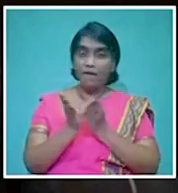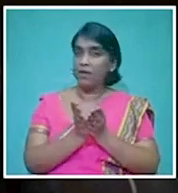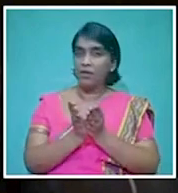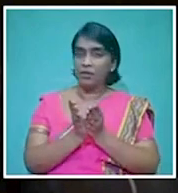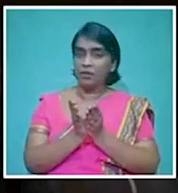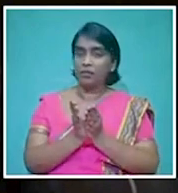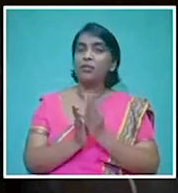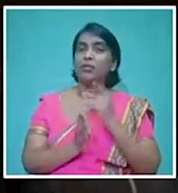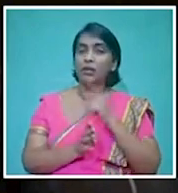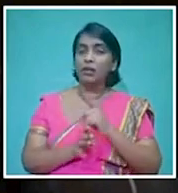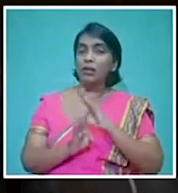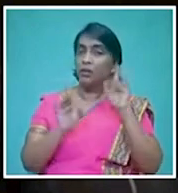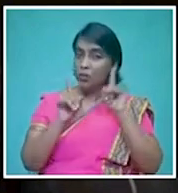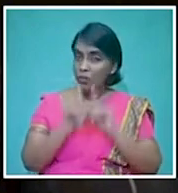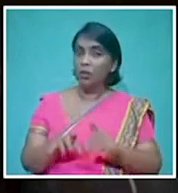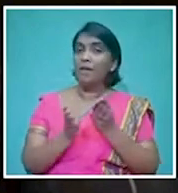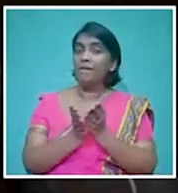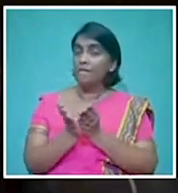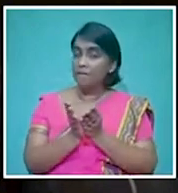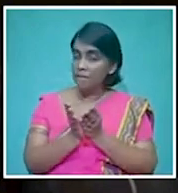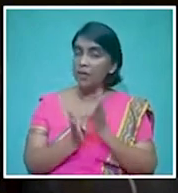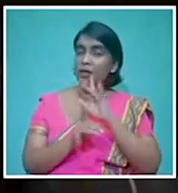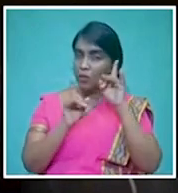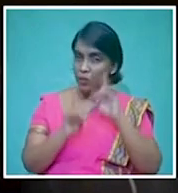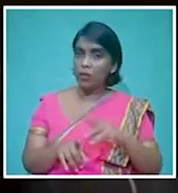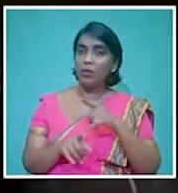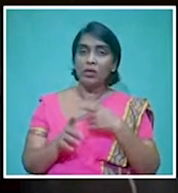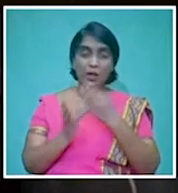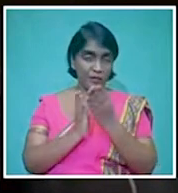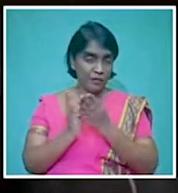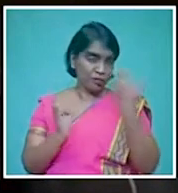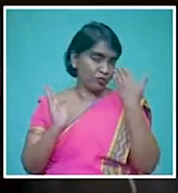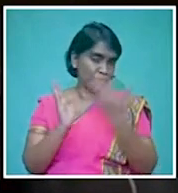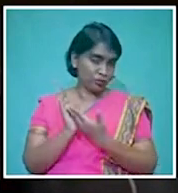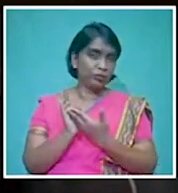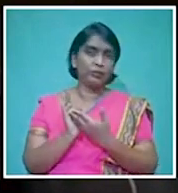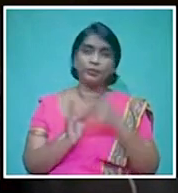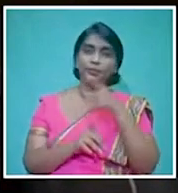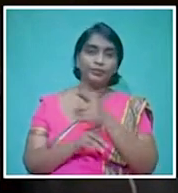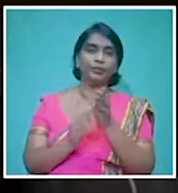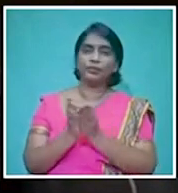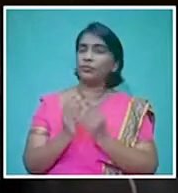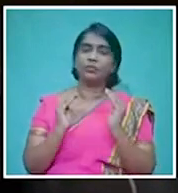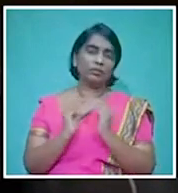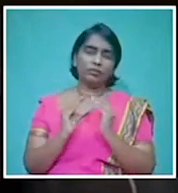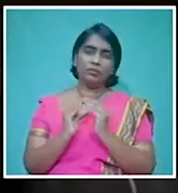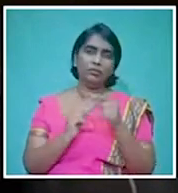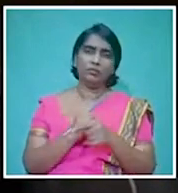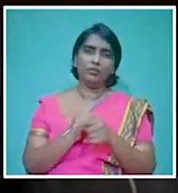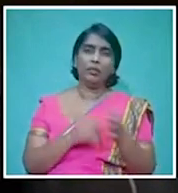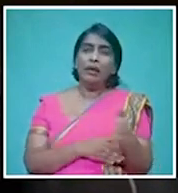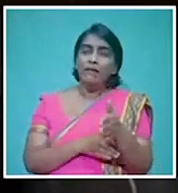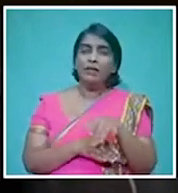විනය කියන්නේ. ඒවි එවැනි විනයක් එවැනි විදියට නම් අපි විනය අර්ථකථනය කියන්නේ ඒ විනය සුදුසු වෙන්නේ